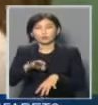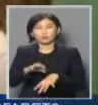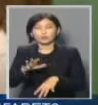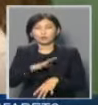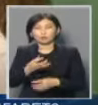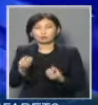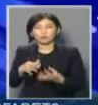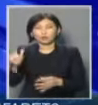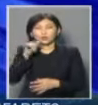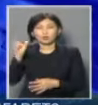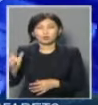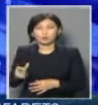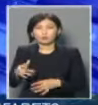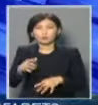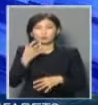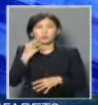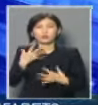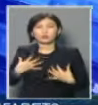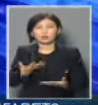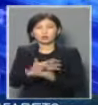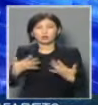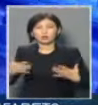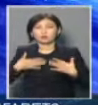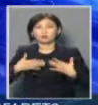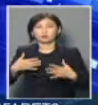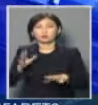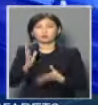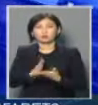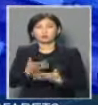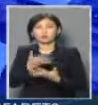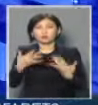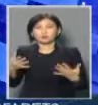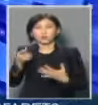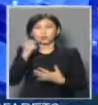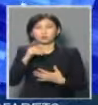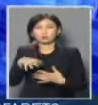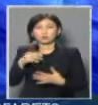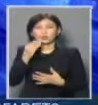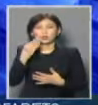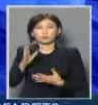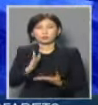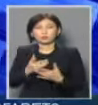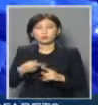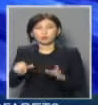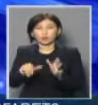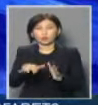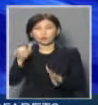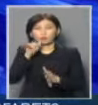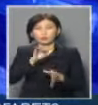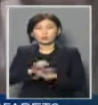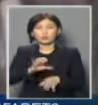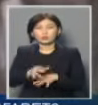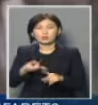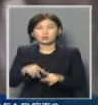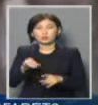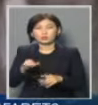пассивных курильщиков может возникнуть аллергическая реакция при вдыхании пара с ароматами ягод, леденцов, шоколада. Электронные сигареты производят не